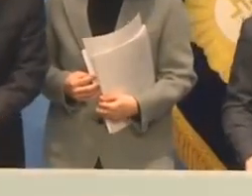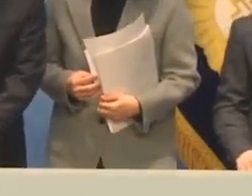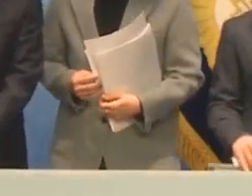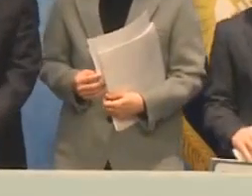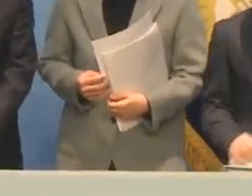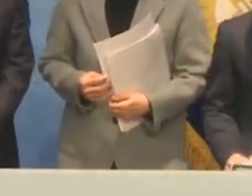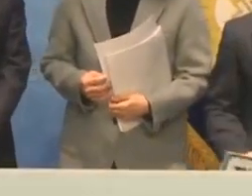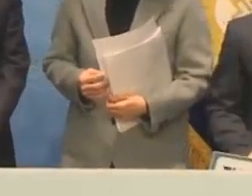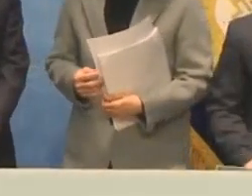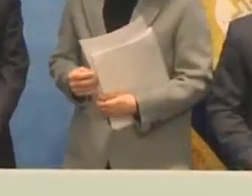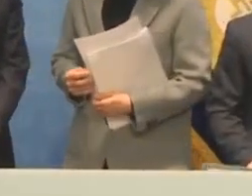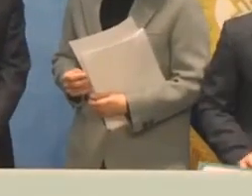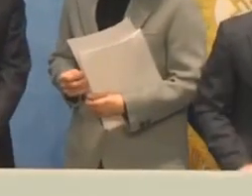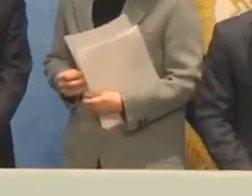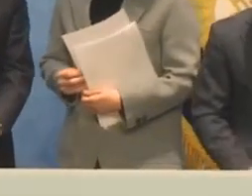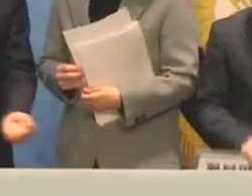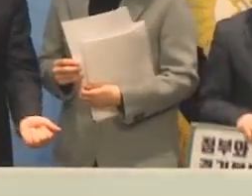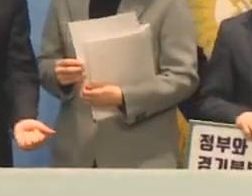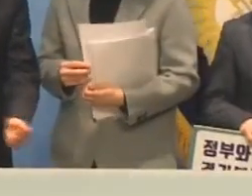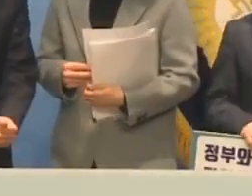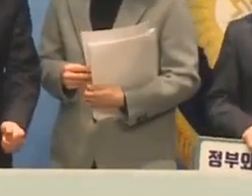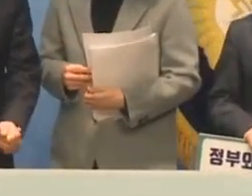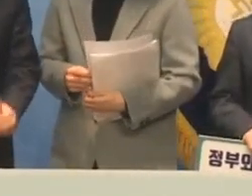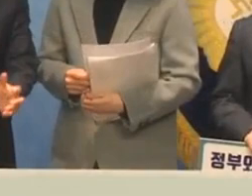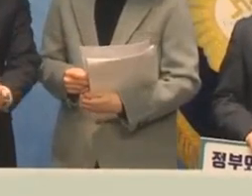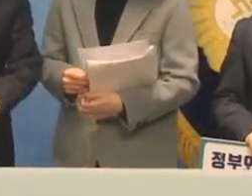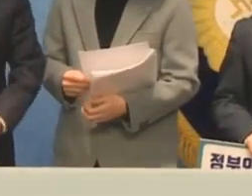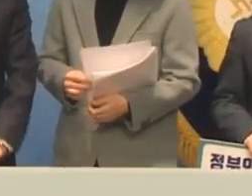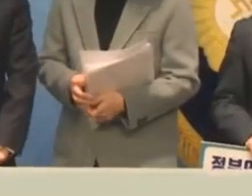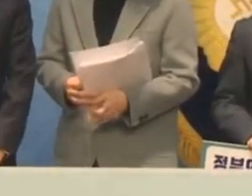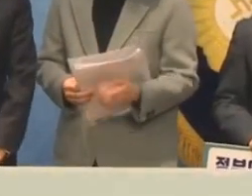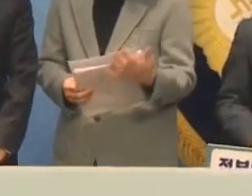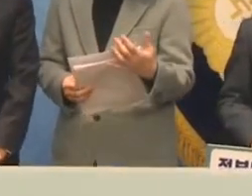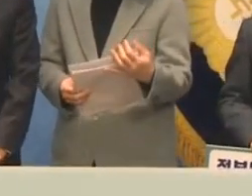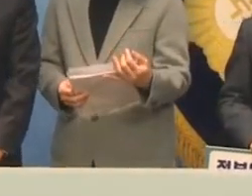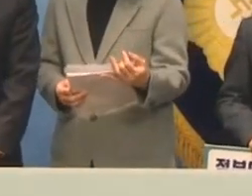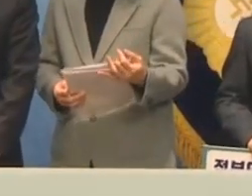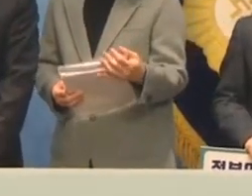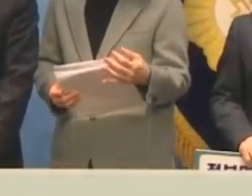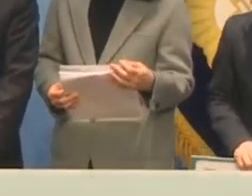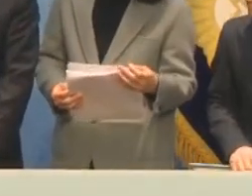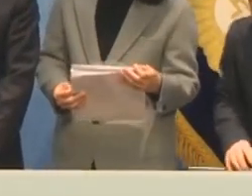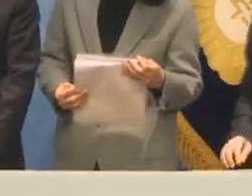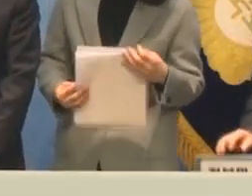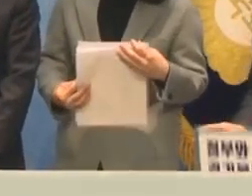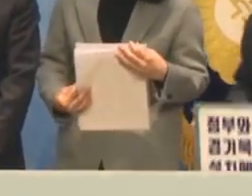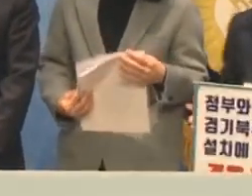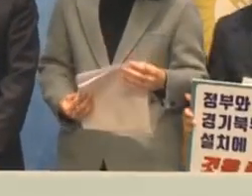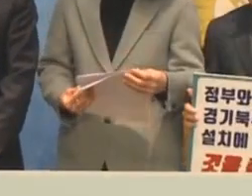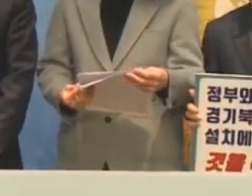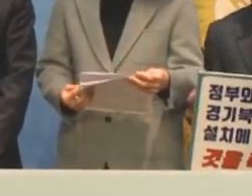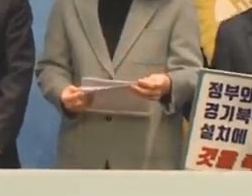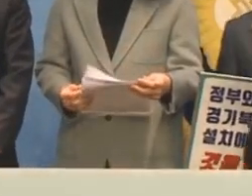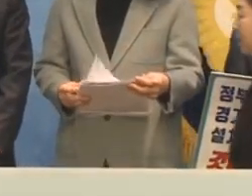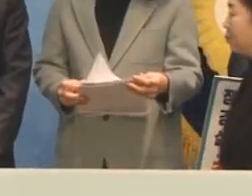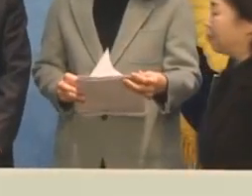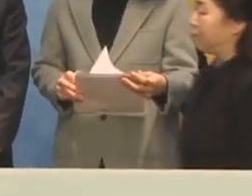예. 그리고 사인 주신 자가 바로 하겠습니다. 이렇게 잡으시죠. 이렇게.